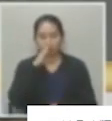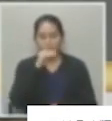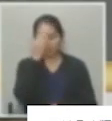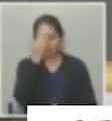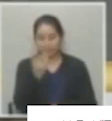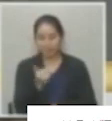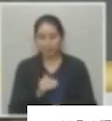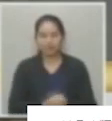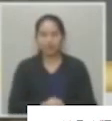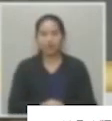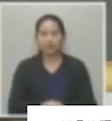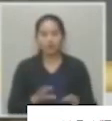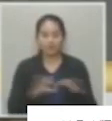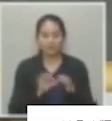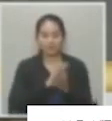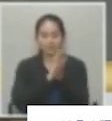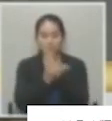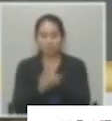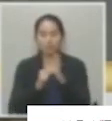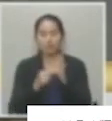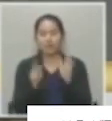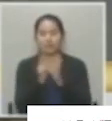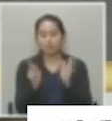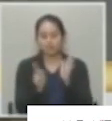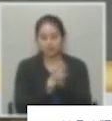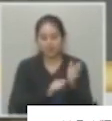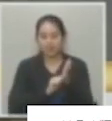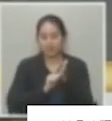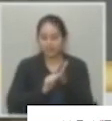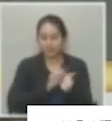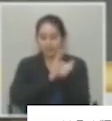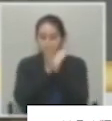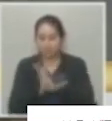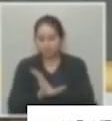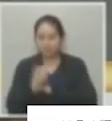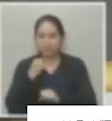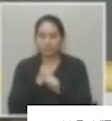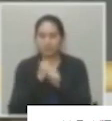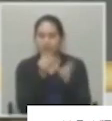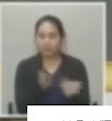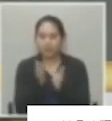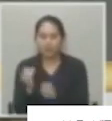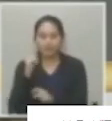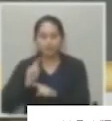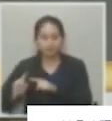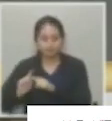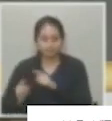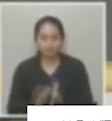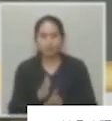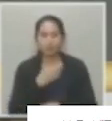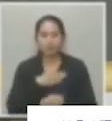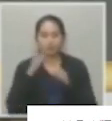าการปฏิรูปเนี่ยมันต้องปฏิรูประบบกฎหมายและปฏิรูปการทำงานด้วยครับท่านครับผมเองจะพูดต่อเนี่ย